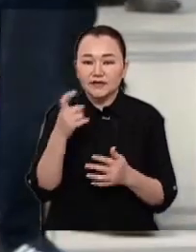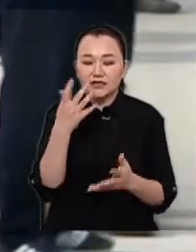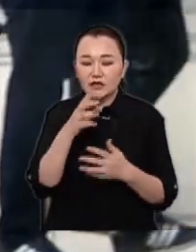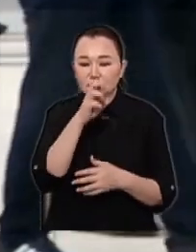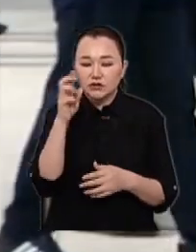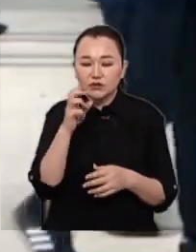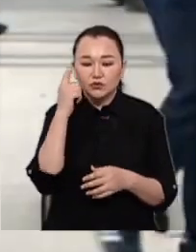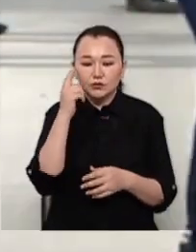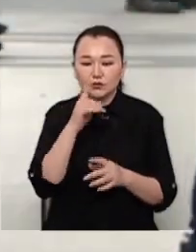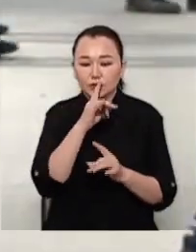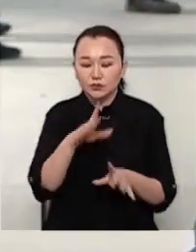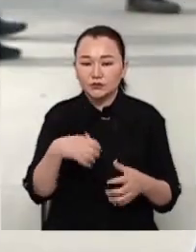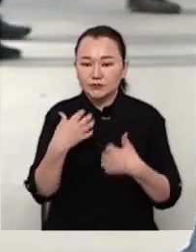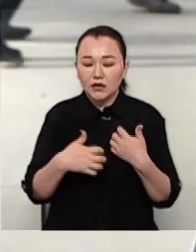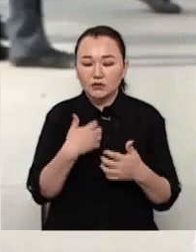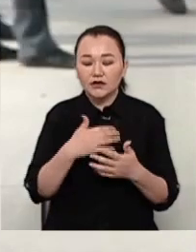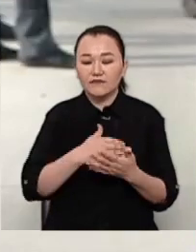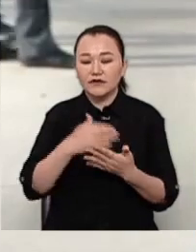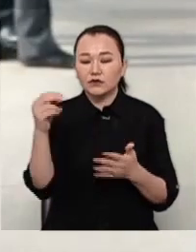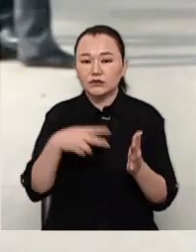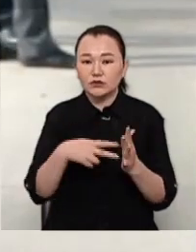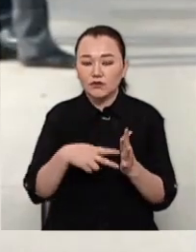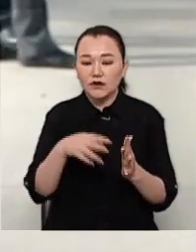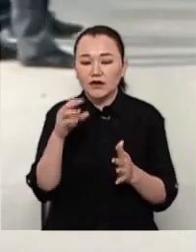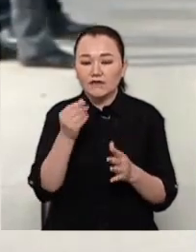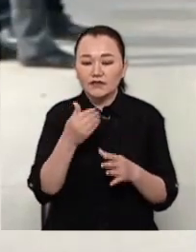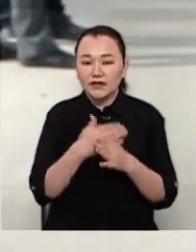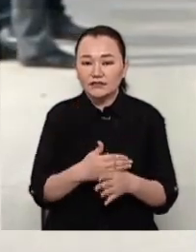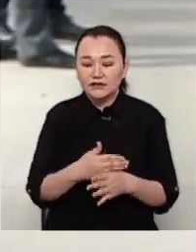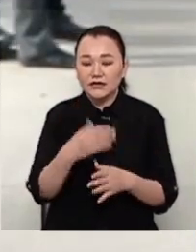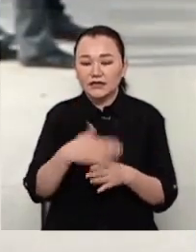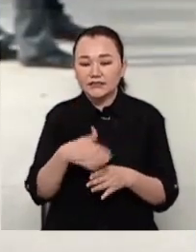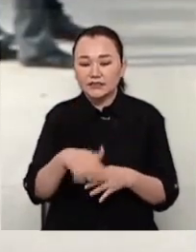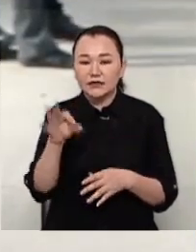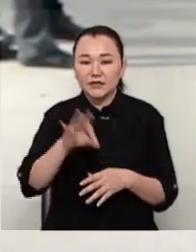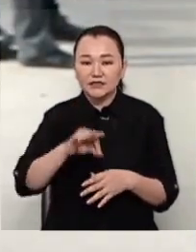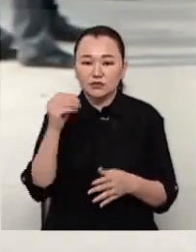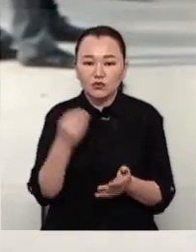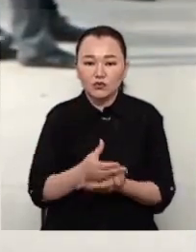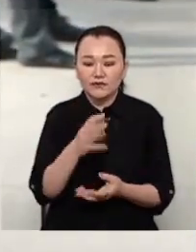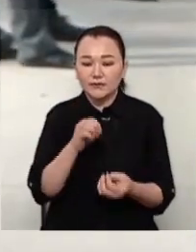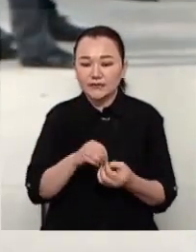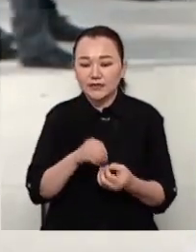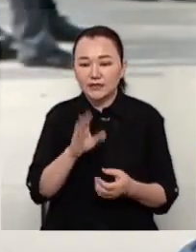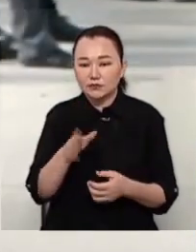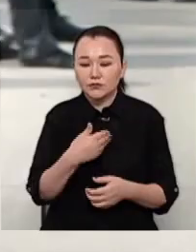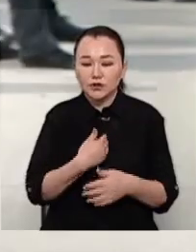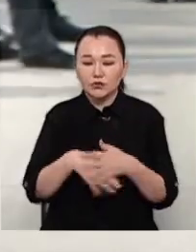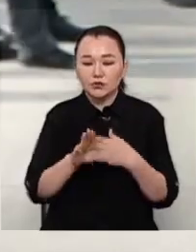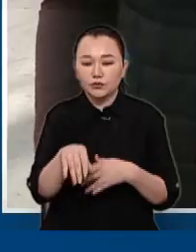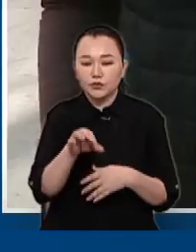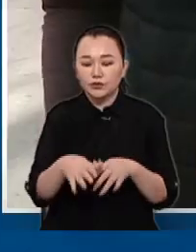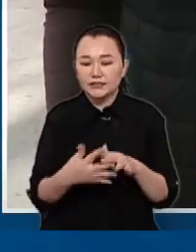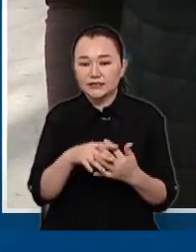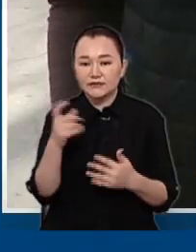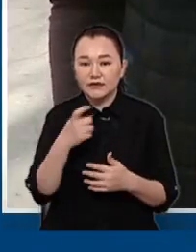государство не будет думать, если высокая ставка финансирования кредита будет, то мы уйдем от